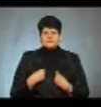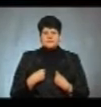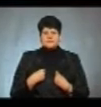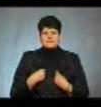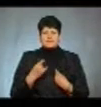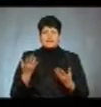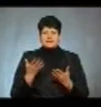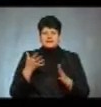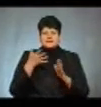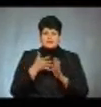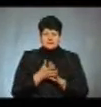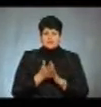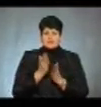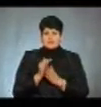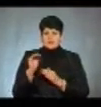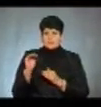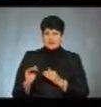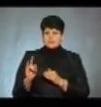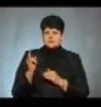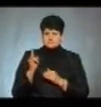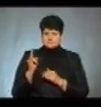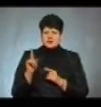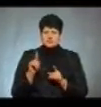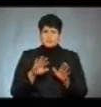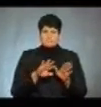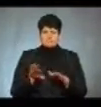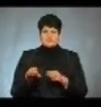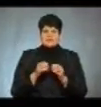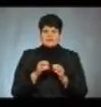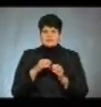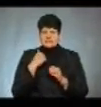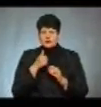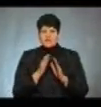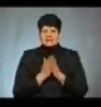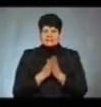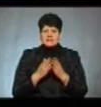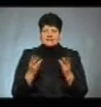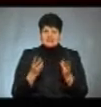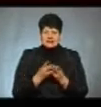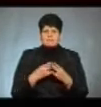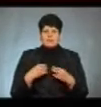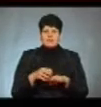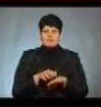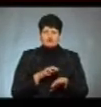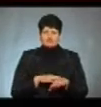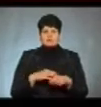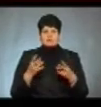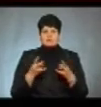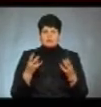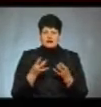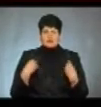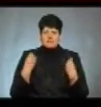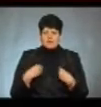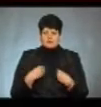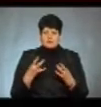Які затрати йдуть на малу дитину, а що після 10 років? І книжки треба, і взутися, вбратися треба.